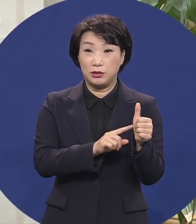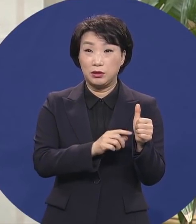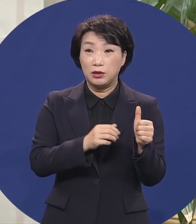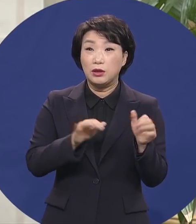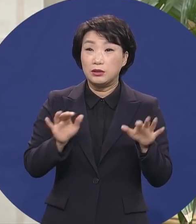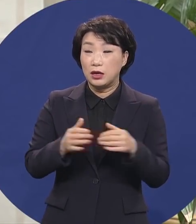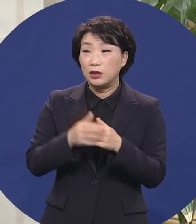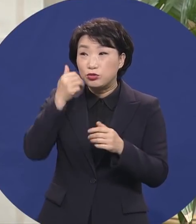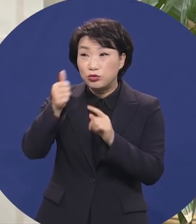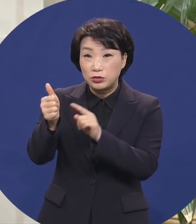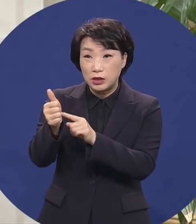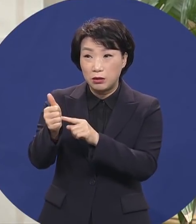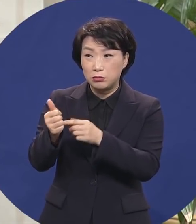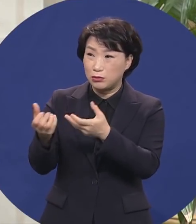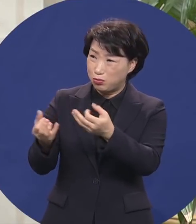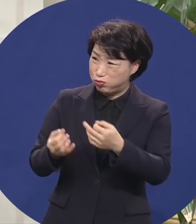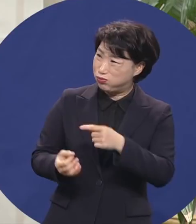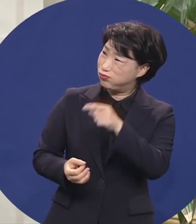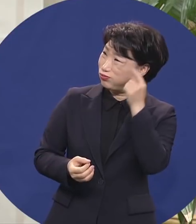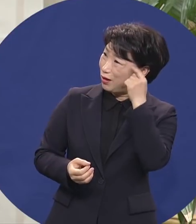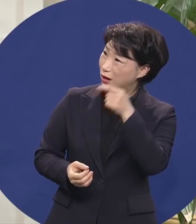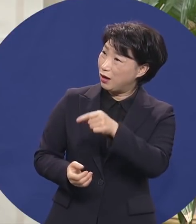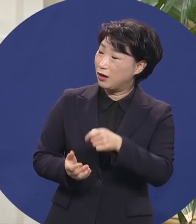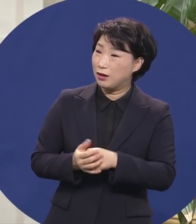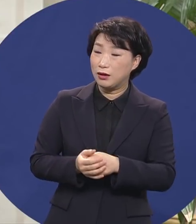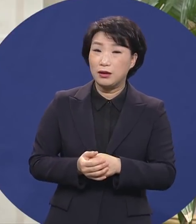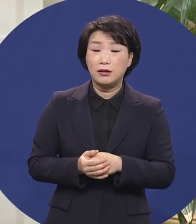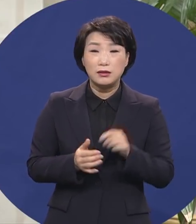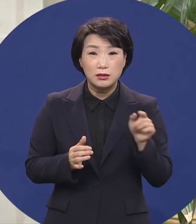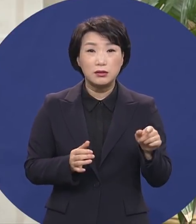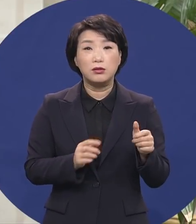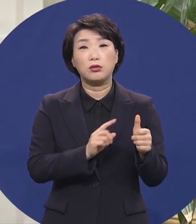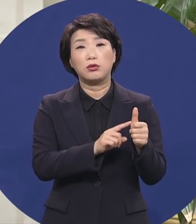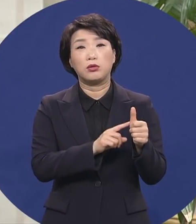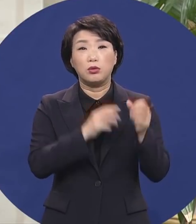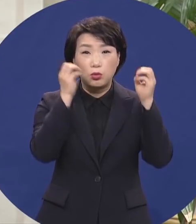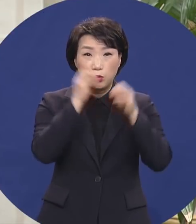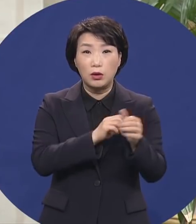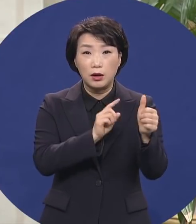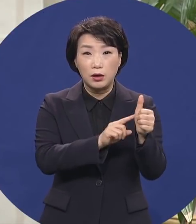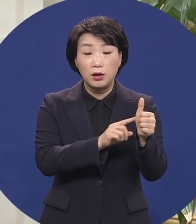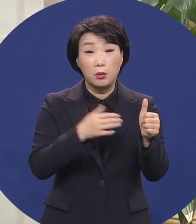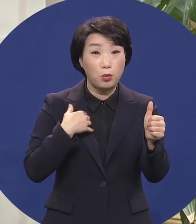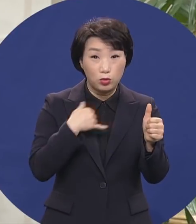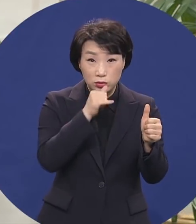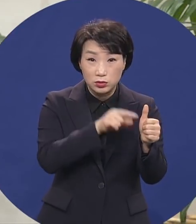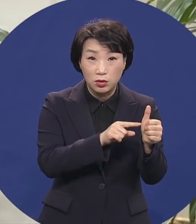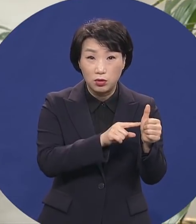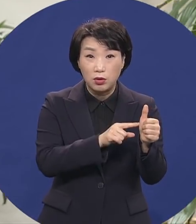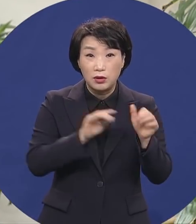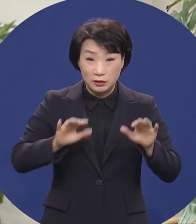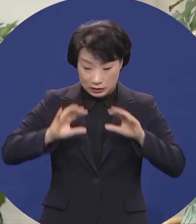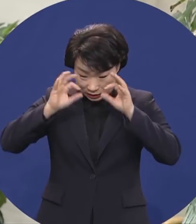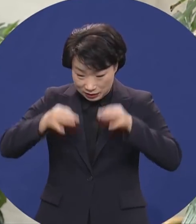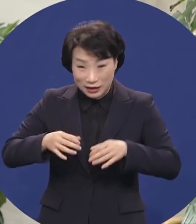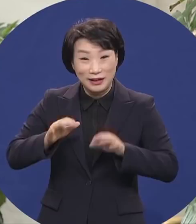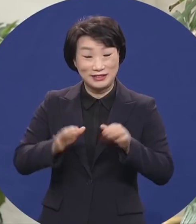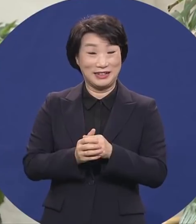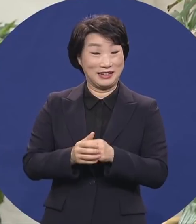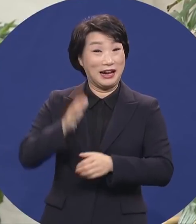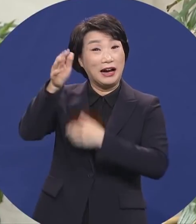상대방이 자기를 그렇게 보고 있다라는 사실을 모르죠. 근데 하나님은